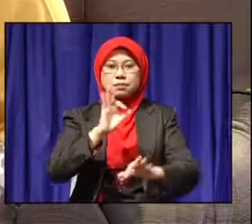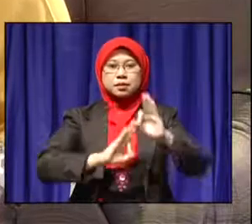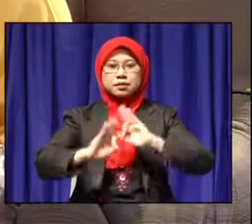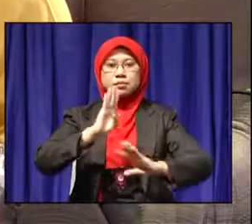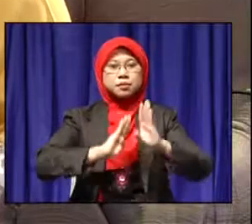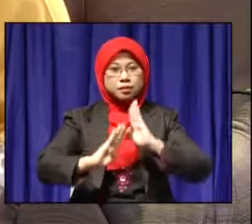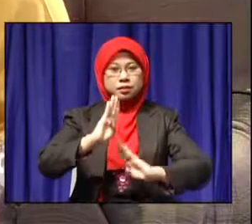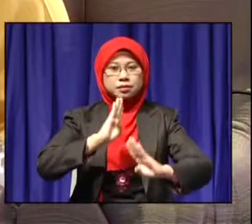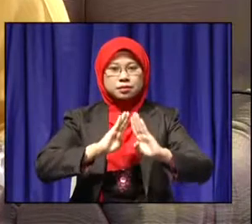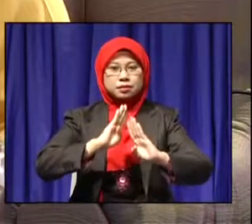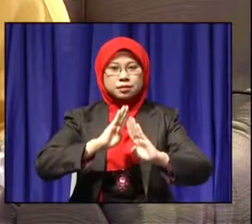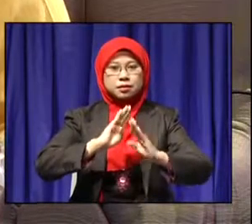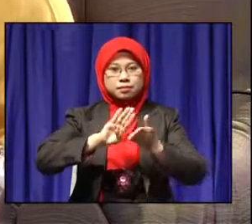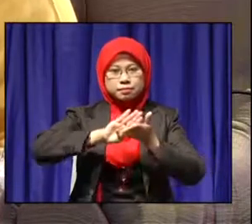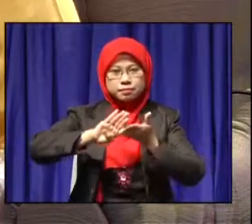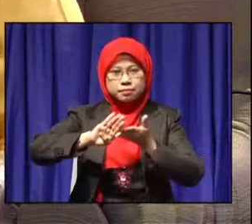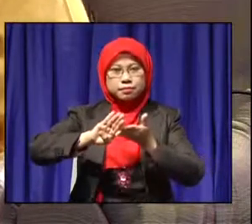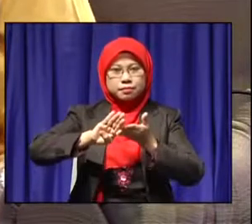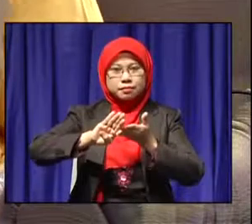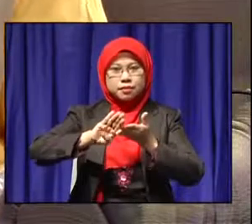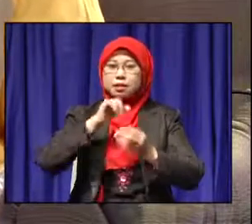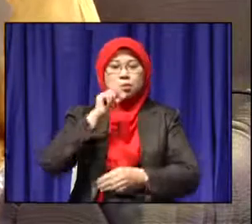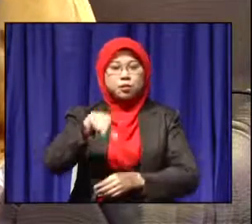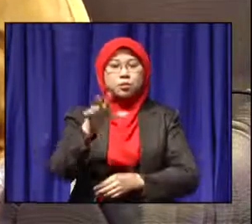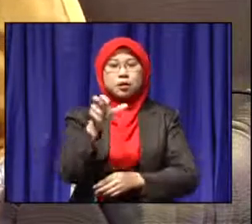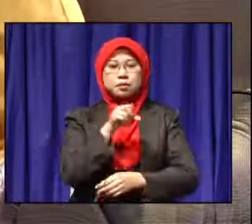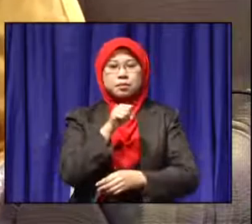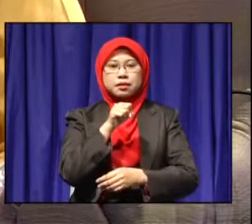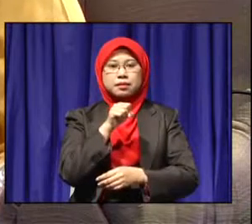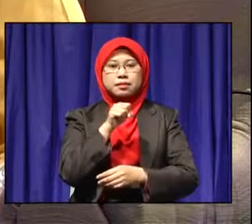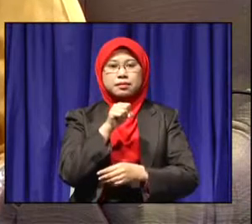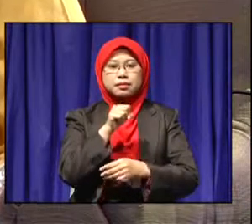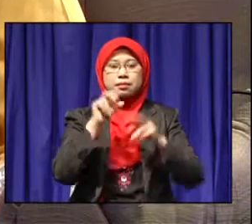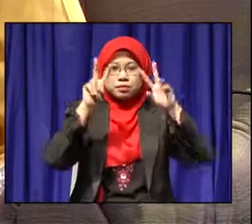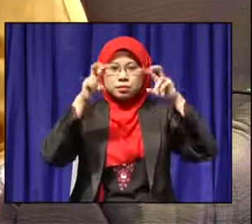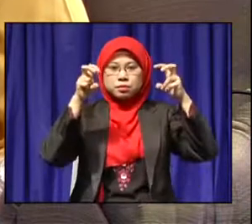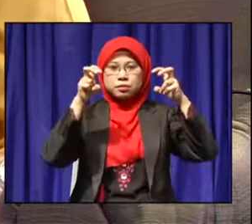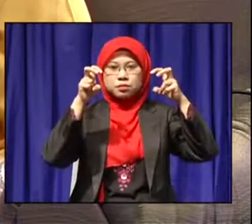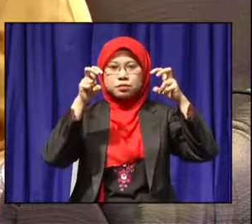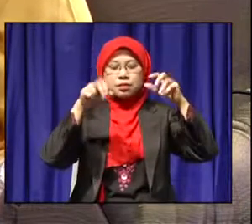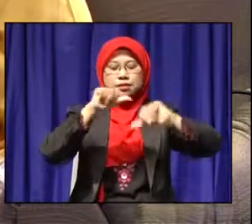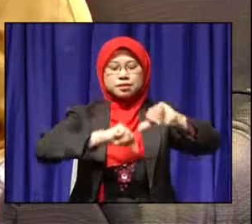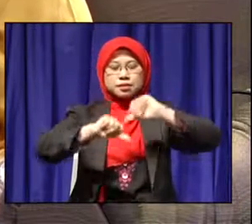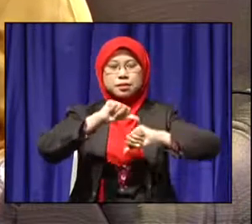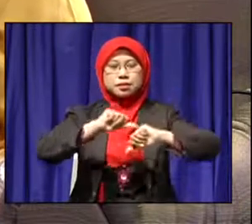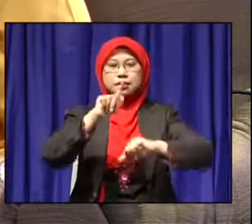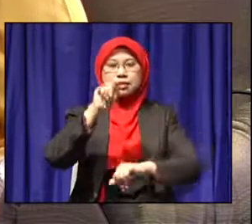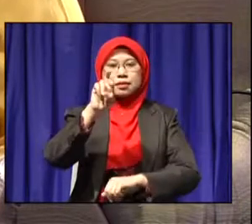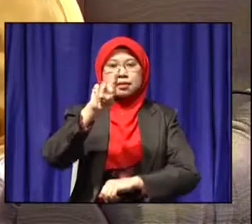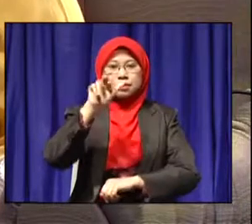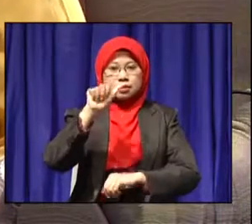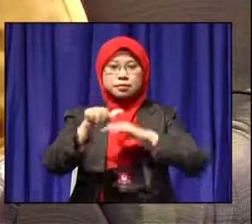akan dikecualikan daripada mengambil mata pelajaran Syaikh manakala